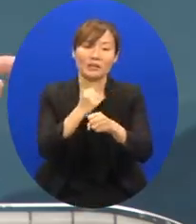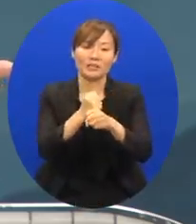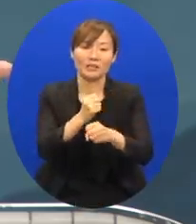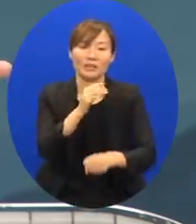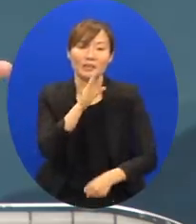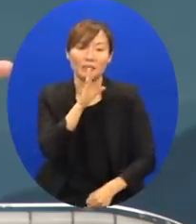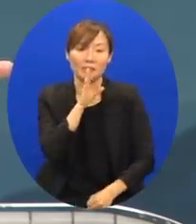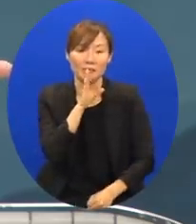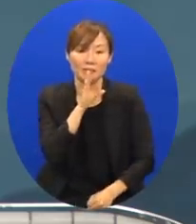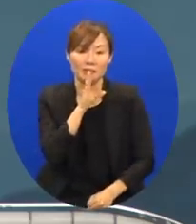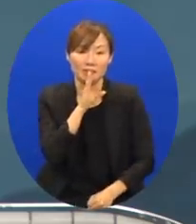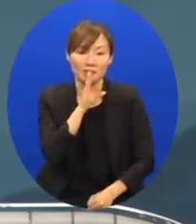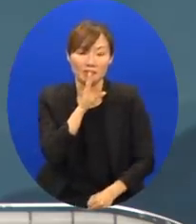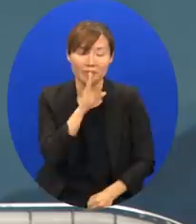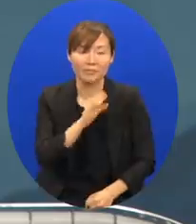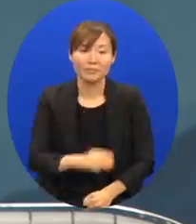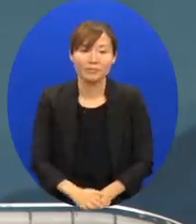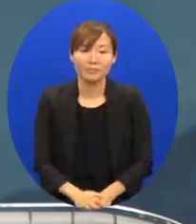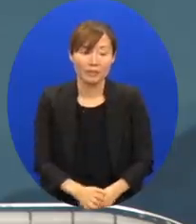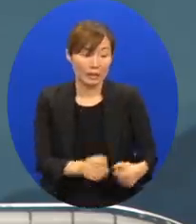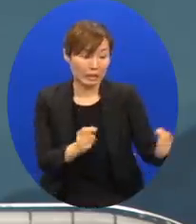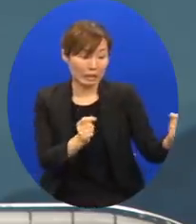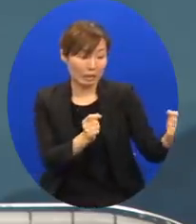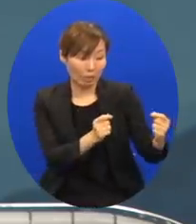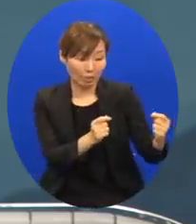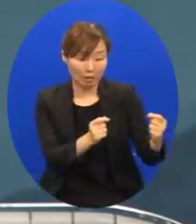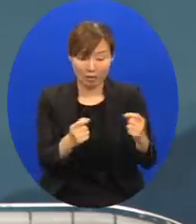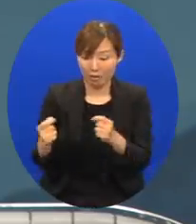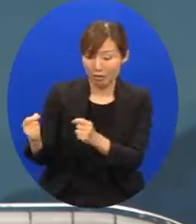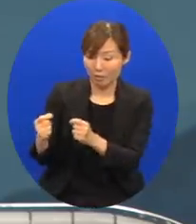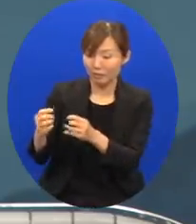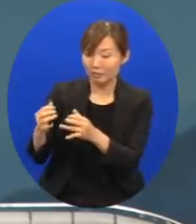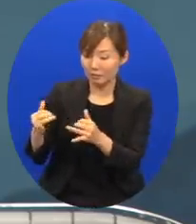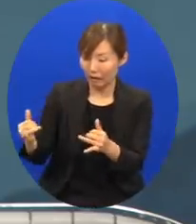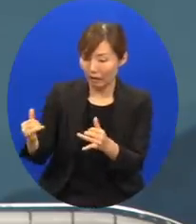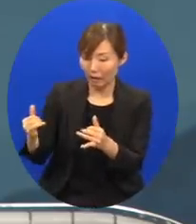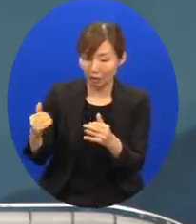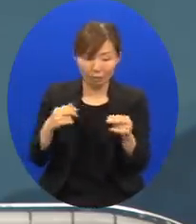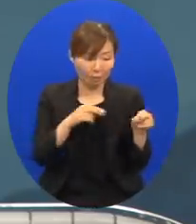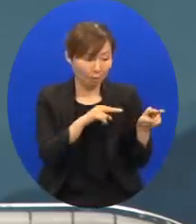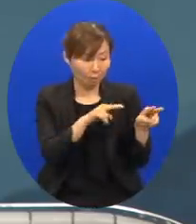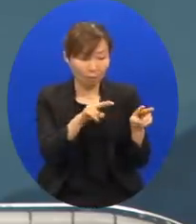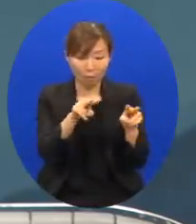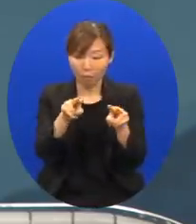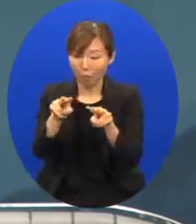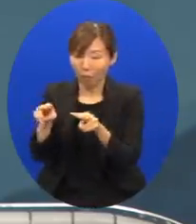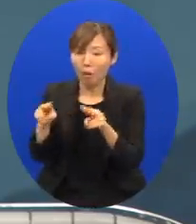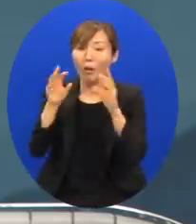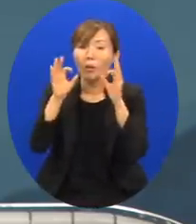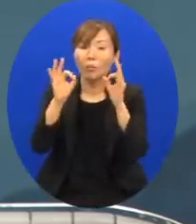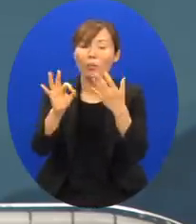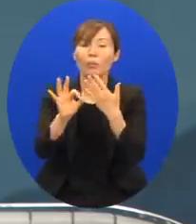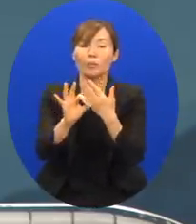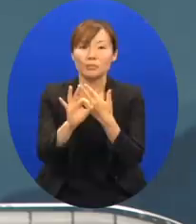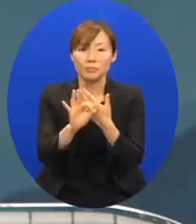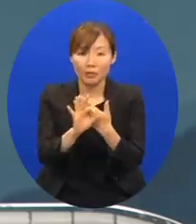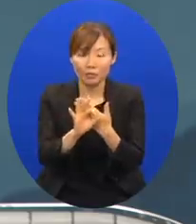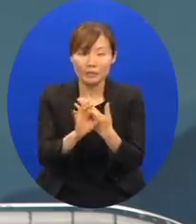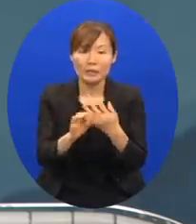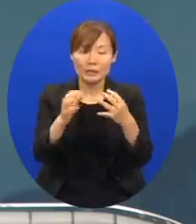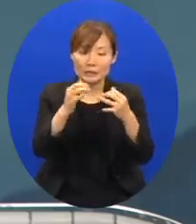보셨습니까 옆에 있는 사람은 덜 진화된 존재 같습니까 아니면 더 진화된 존재 같습니까